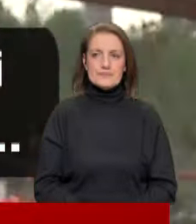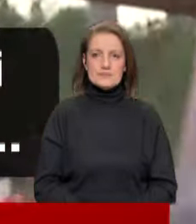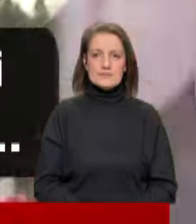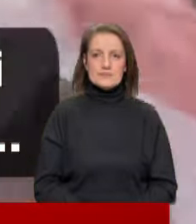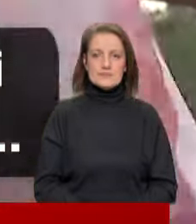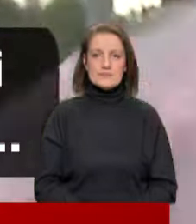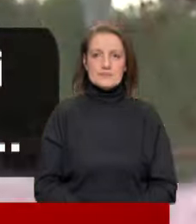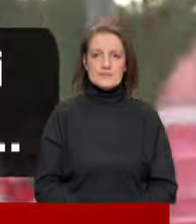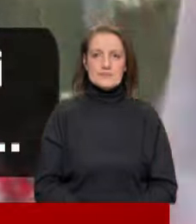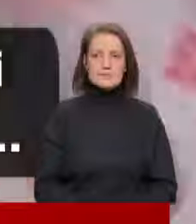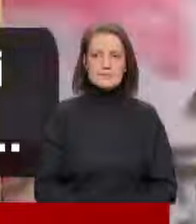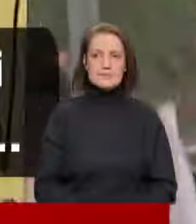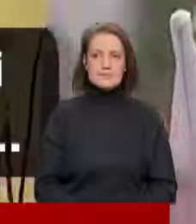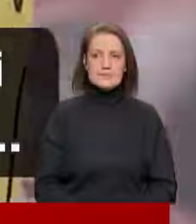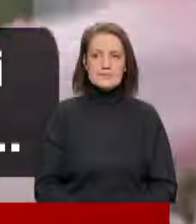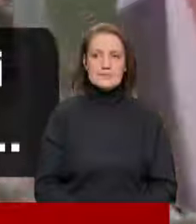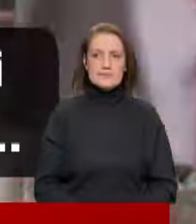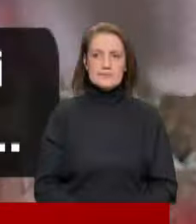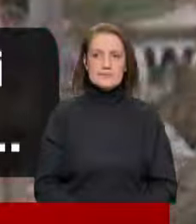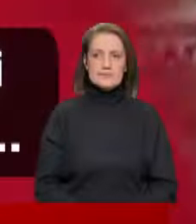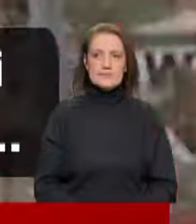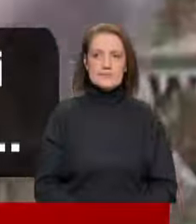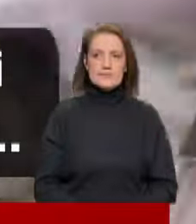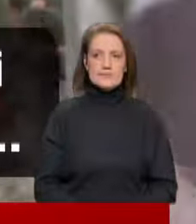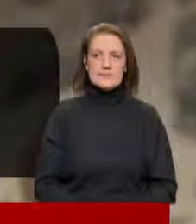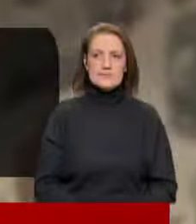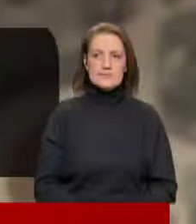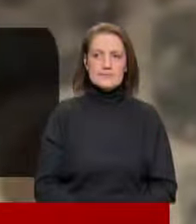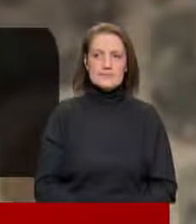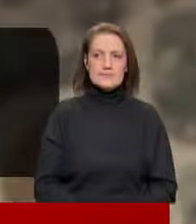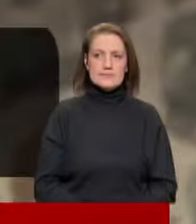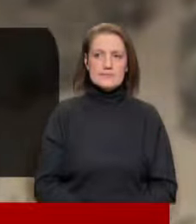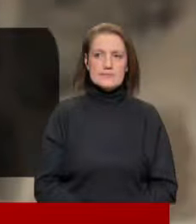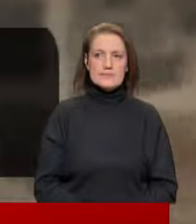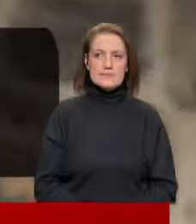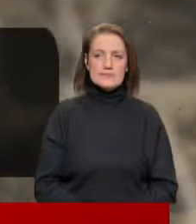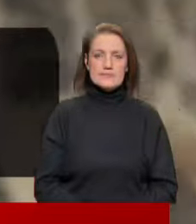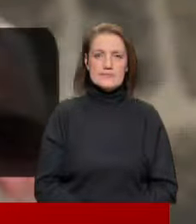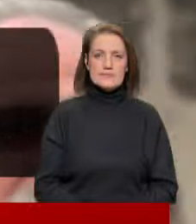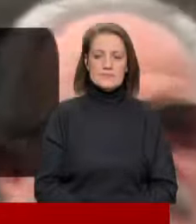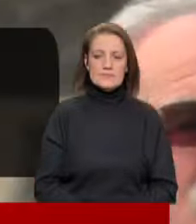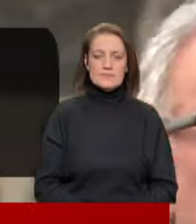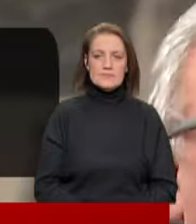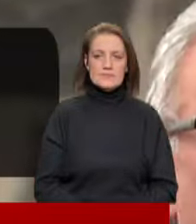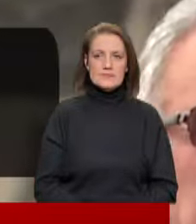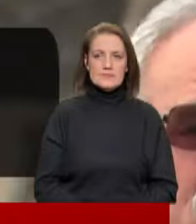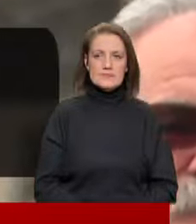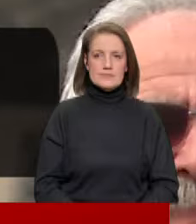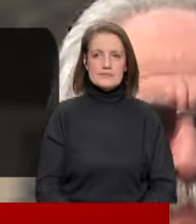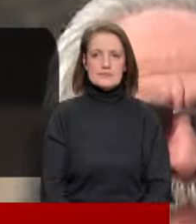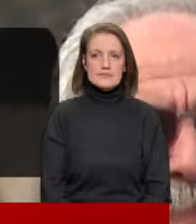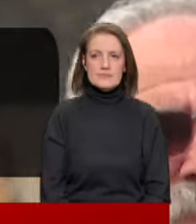tohum desteği verdik mazot desteği verdik gene vereceğiz biz sizlere destek oluyoruz ki tekrar tarıma